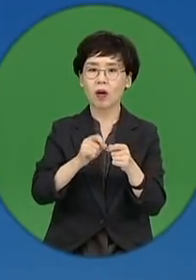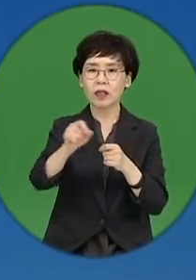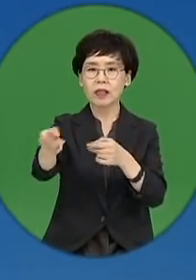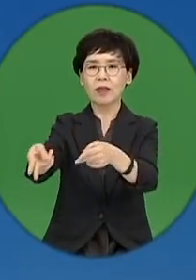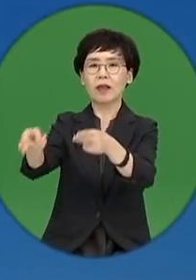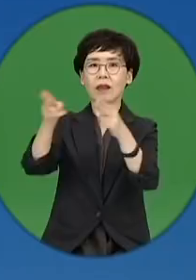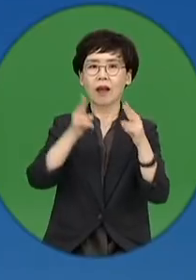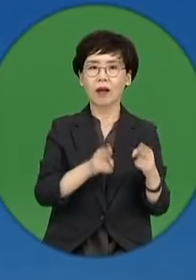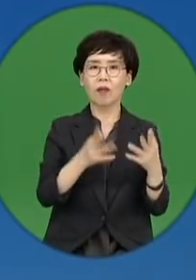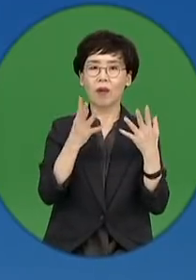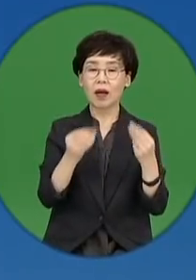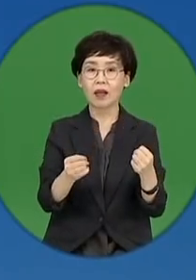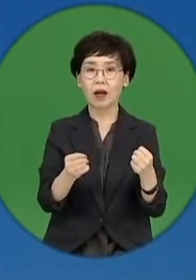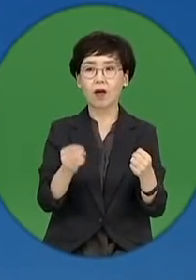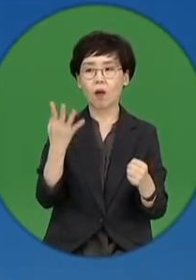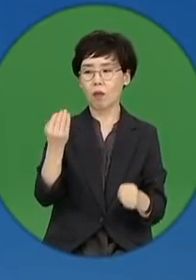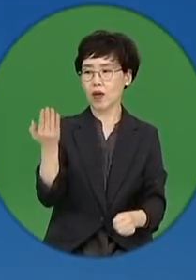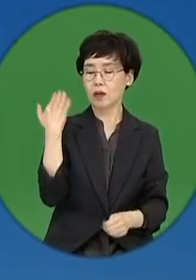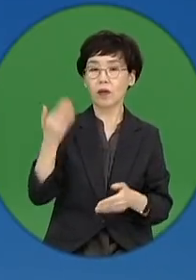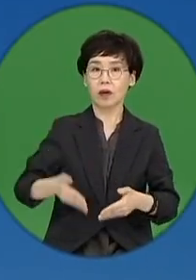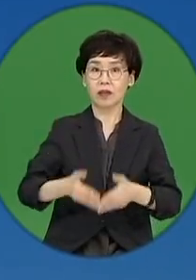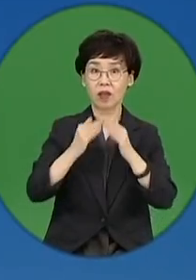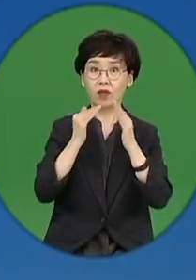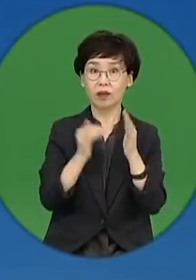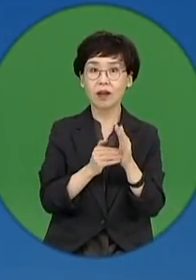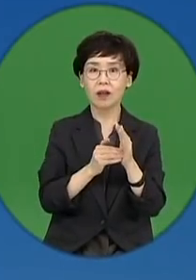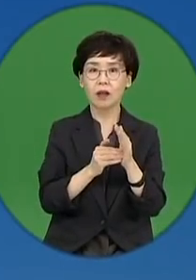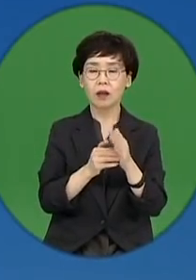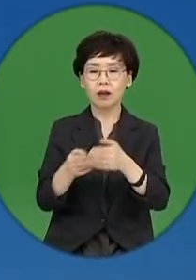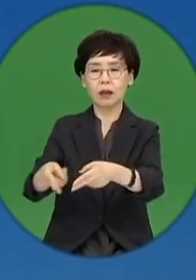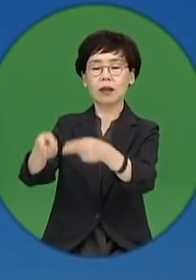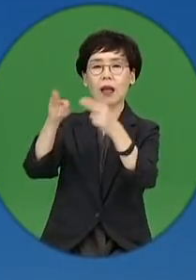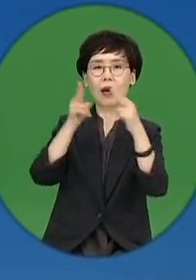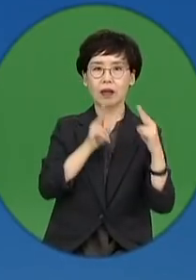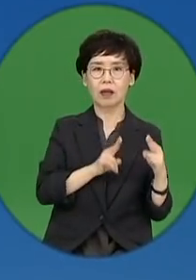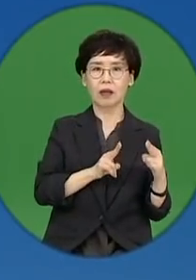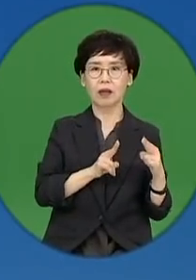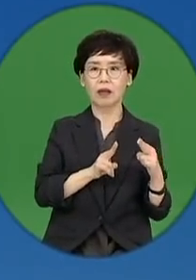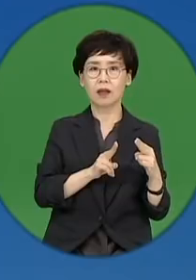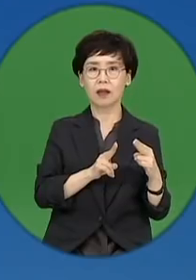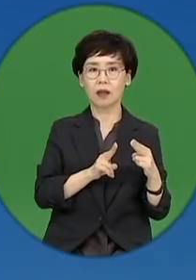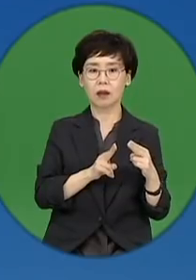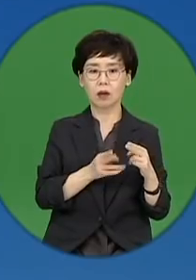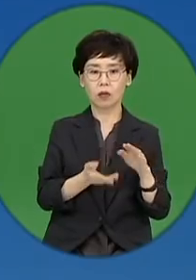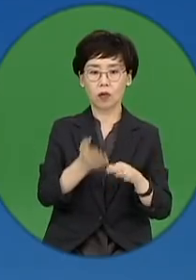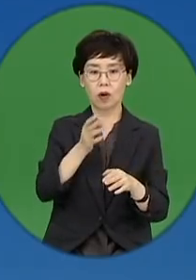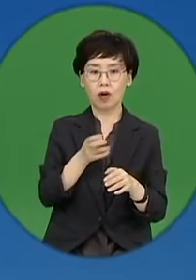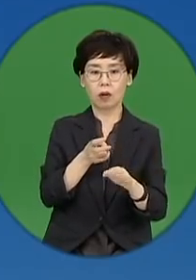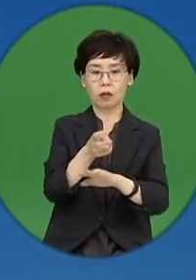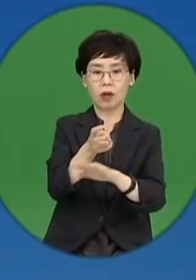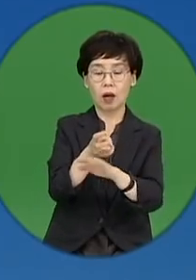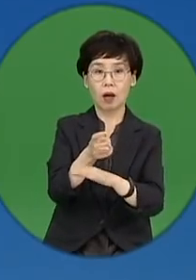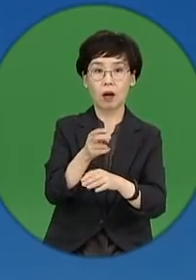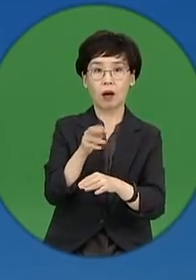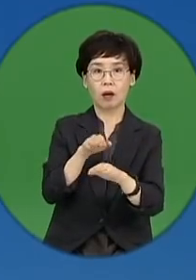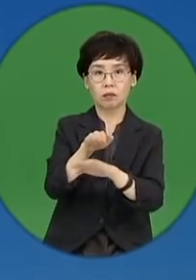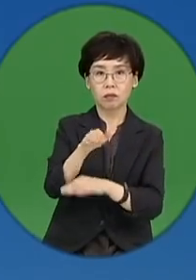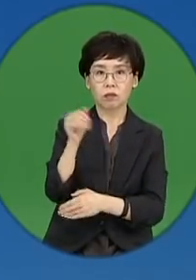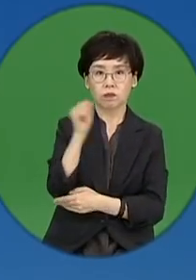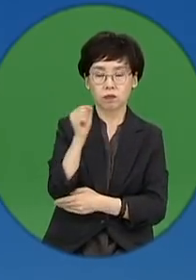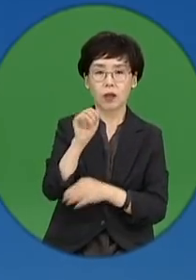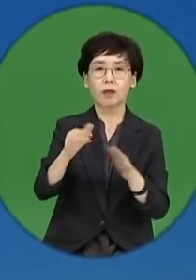있거든요. 최근에 이제 다 완성해서 이 교량 위를 달리는 차들 이제 통제를 해야